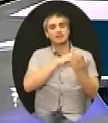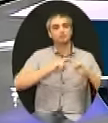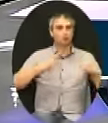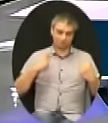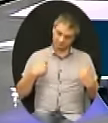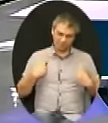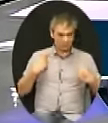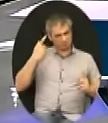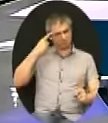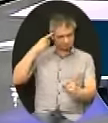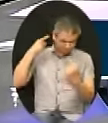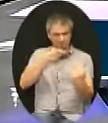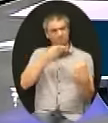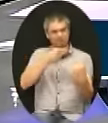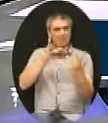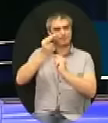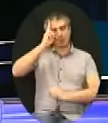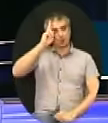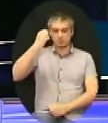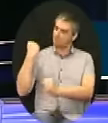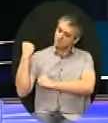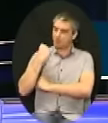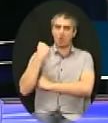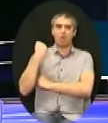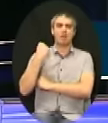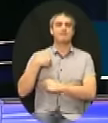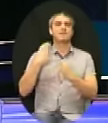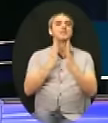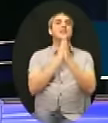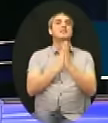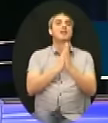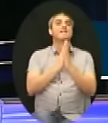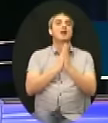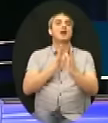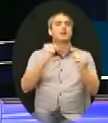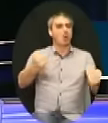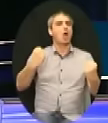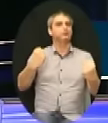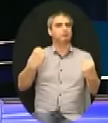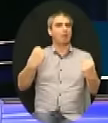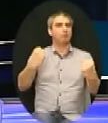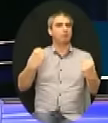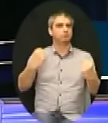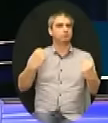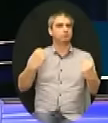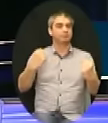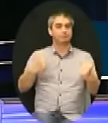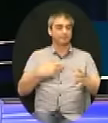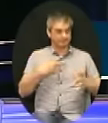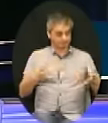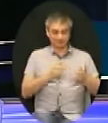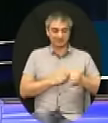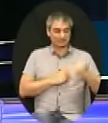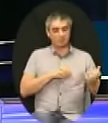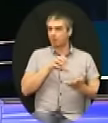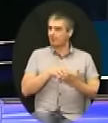ואנחנו נלך ראש בראש נגדם בכוח ונתן תקווה, אבל תקווה עם עוצמה. המחנה השמאל